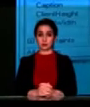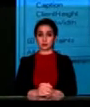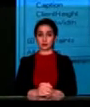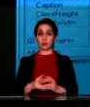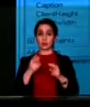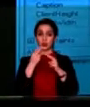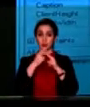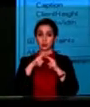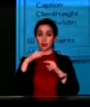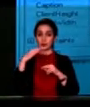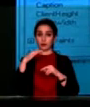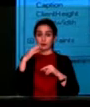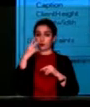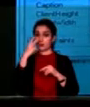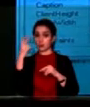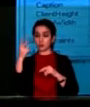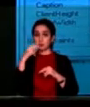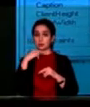quyidagi videoga e'tibor bilan